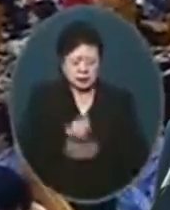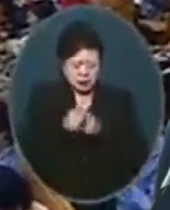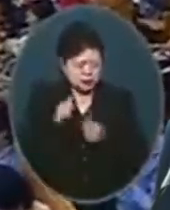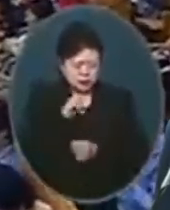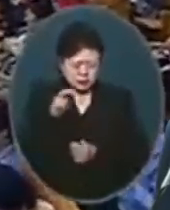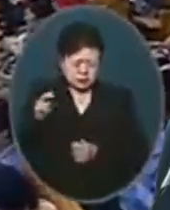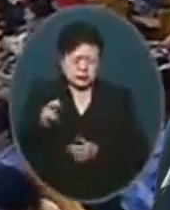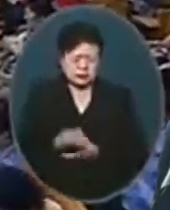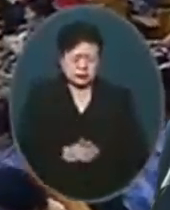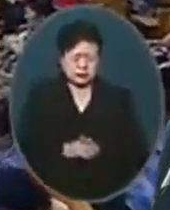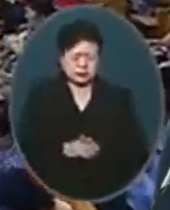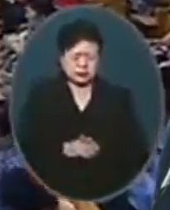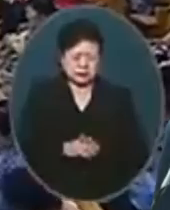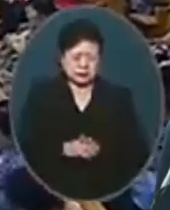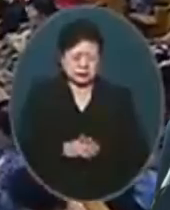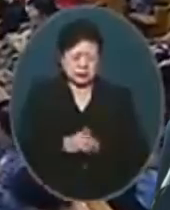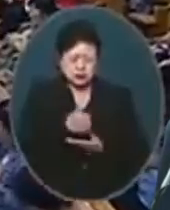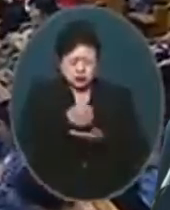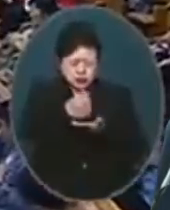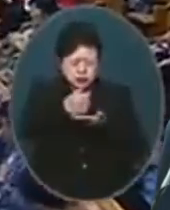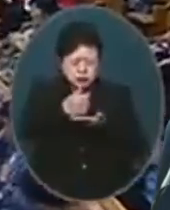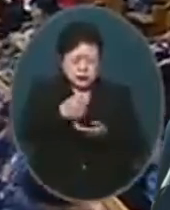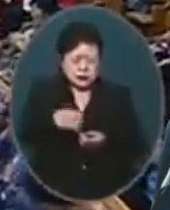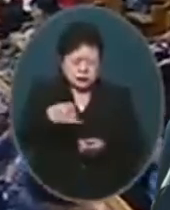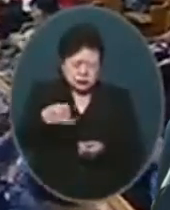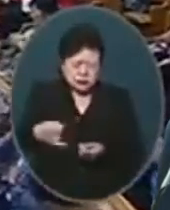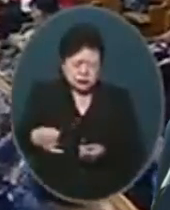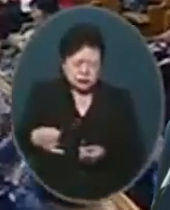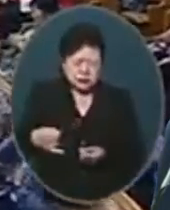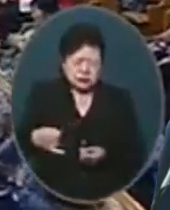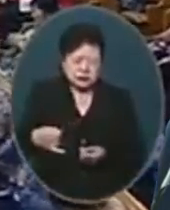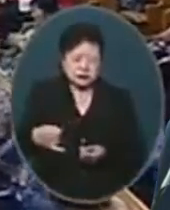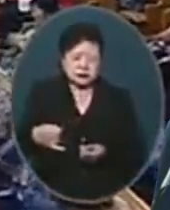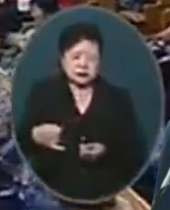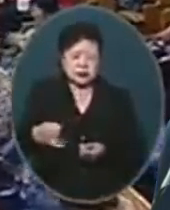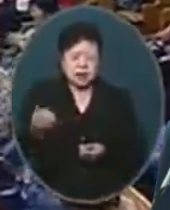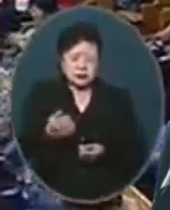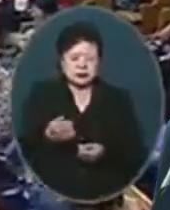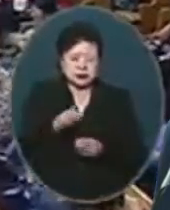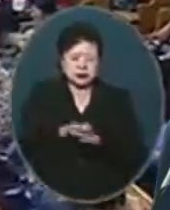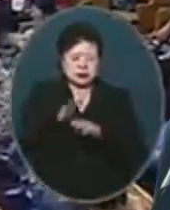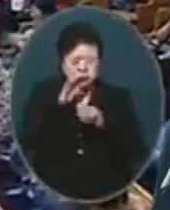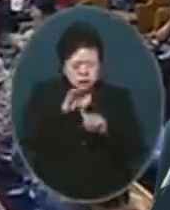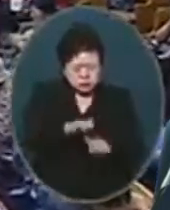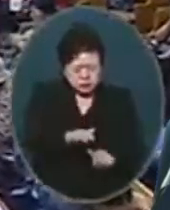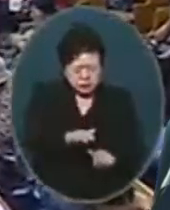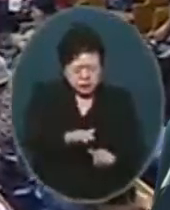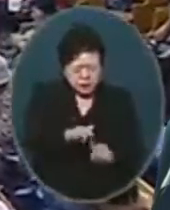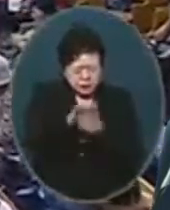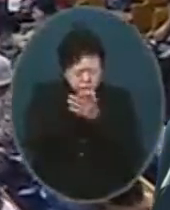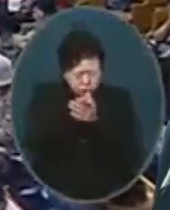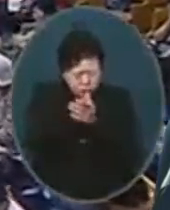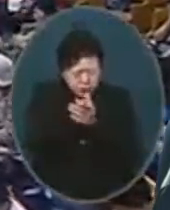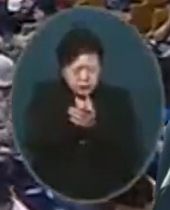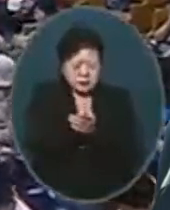하나님 아버지시여 주의 자녀들이 아픈 데 손을 얹고